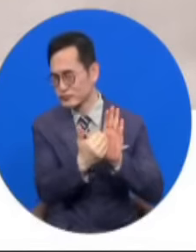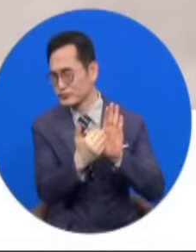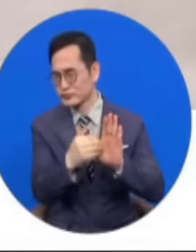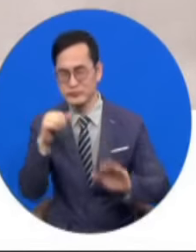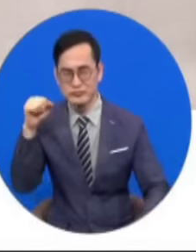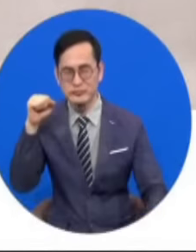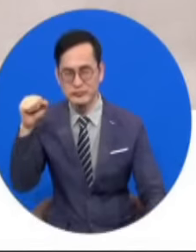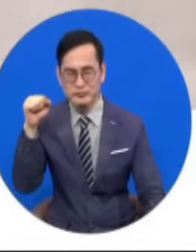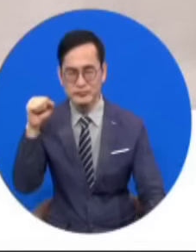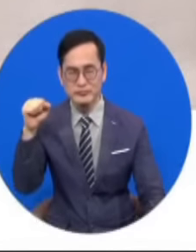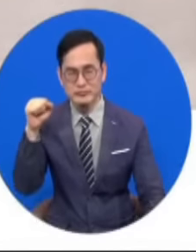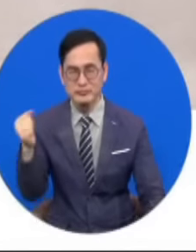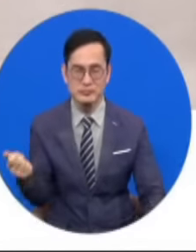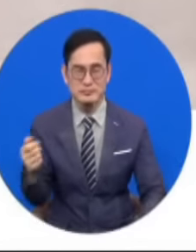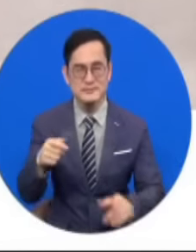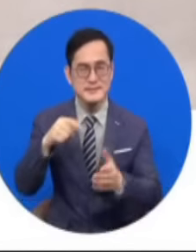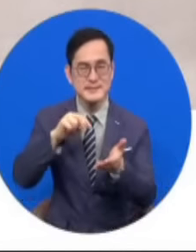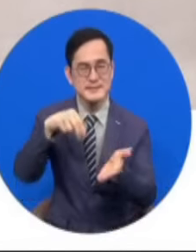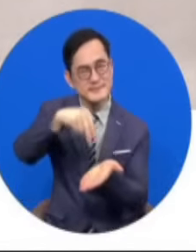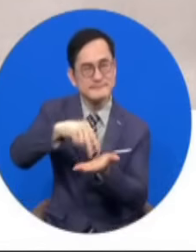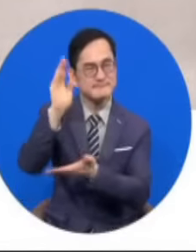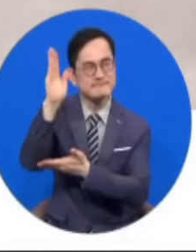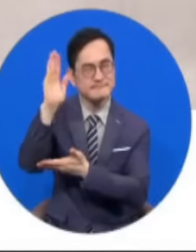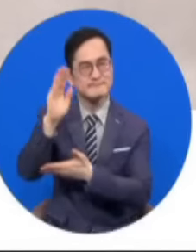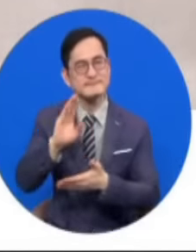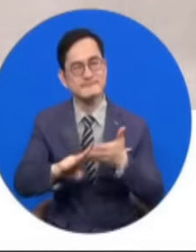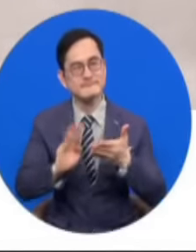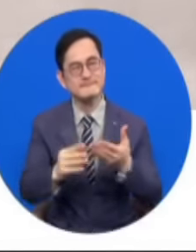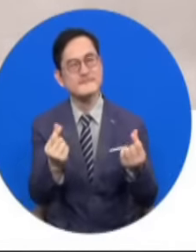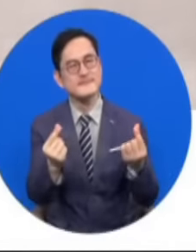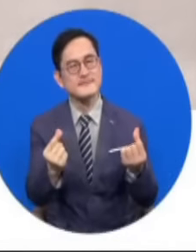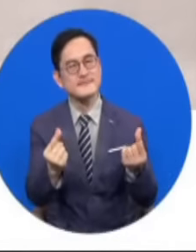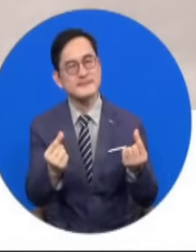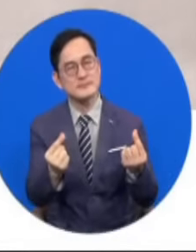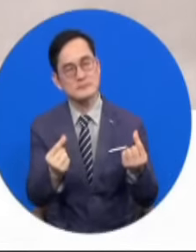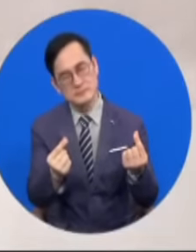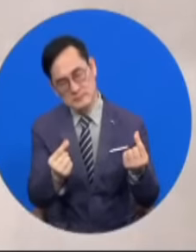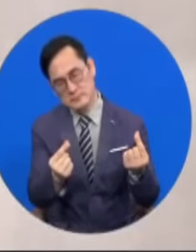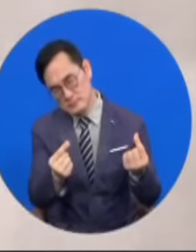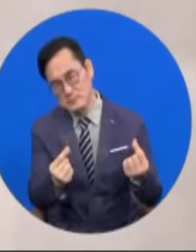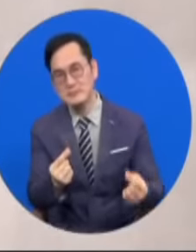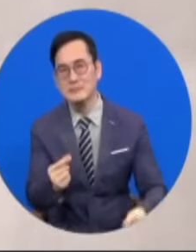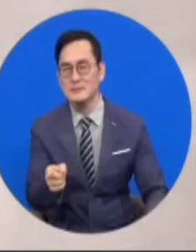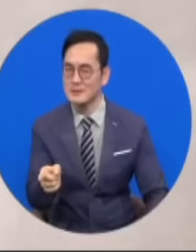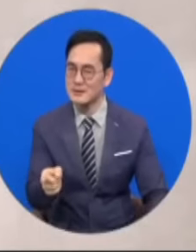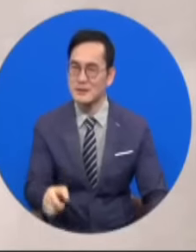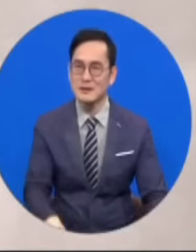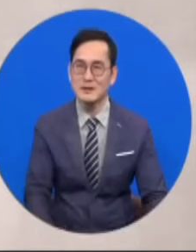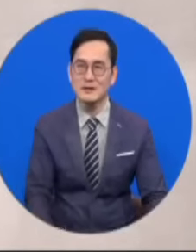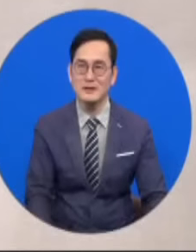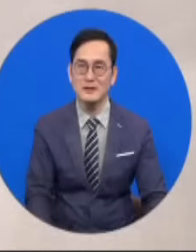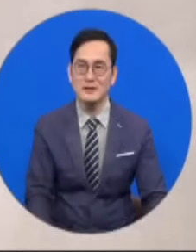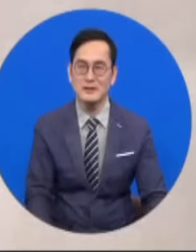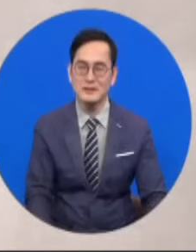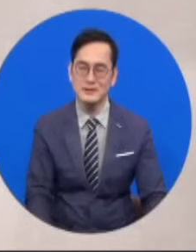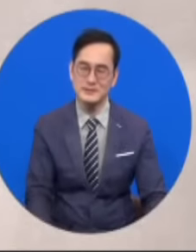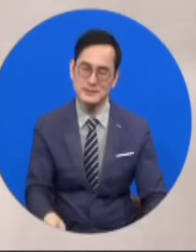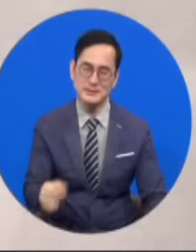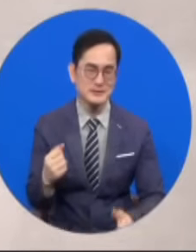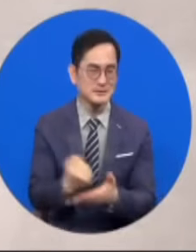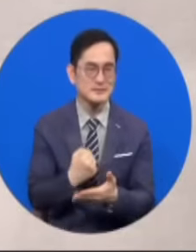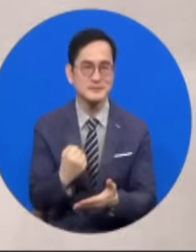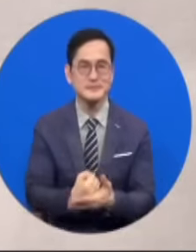지금 반대토론 무제한 토론을 해 가면서 이걸 막아보겠다고 하고 있는 그 자리에서 국민의 힘이 자초해 하고 있는 필리버스터 그